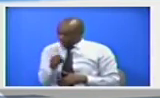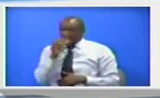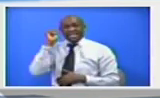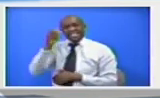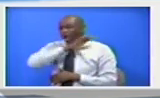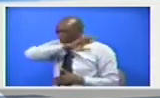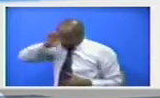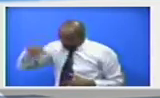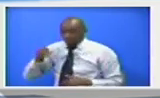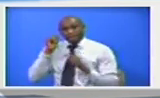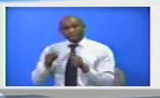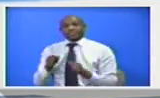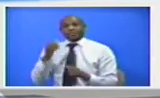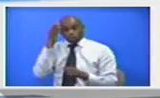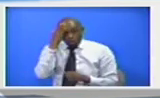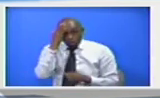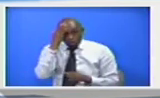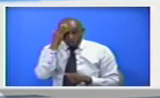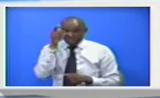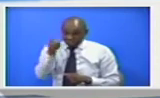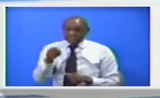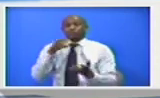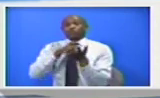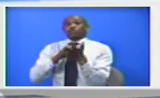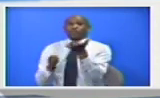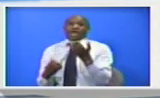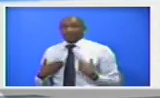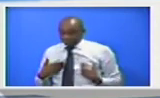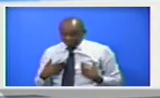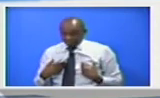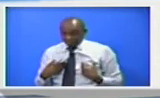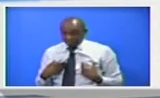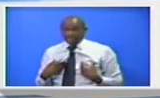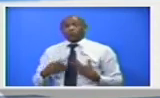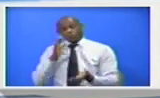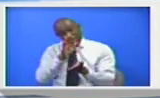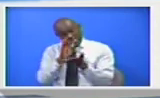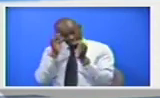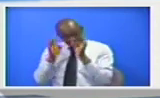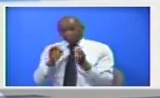Mkenya atakuwa anajua rasmi kwamba hizi nyadhifa zinatambulika. Kwa sababu bila kubadilisha